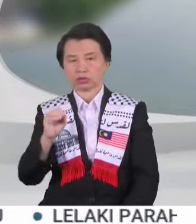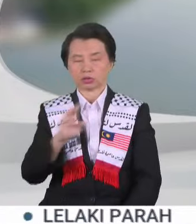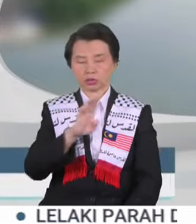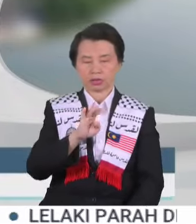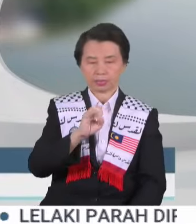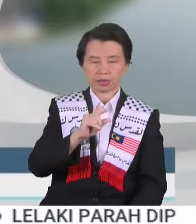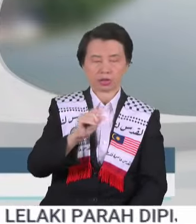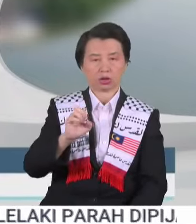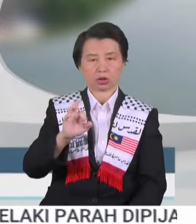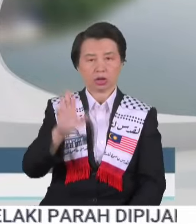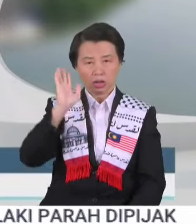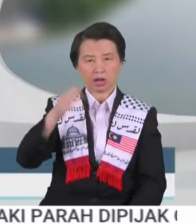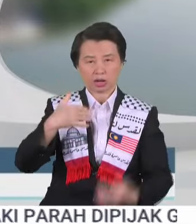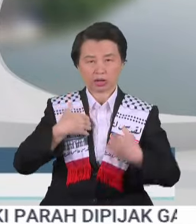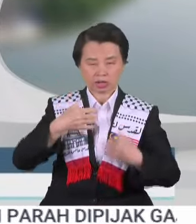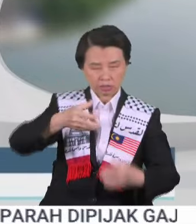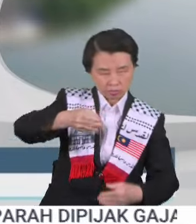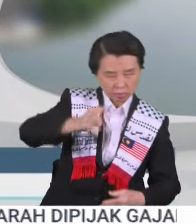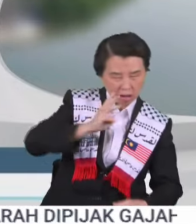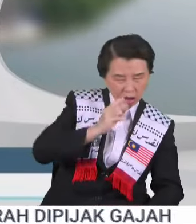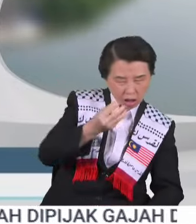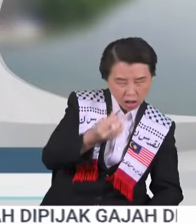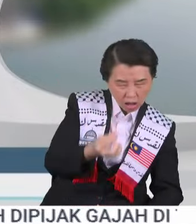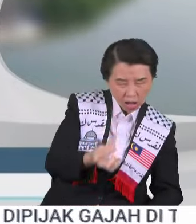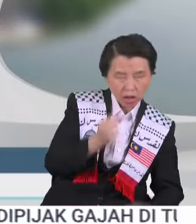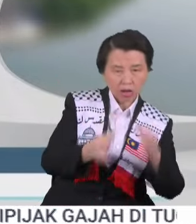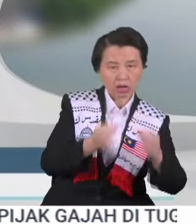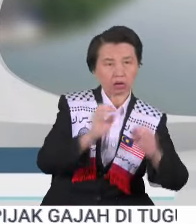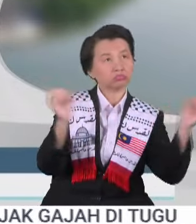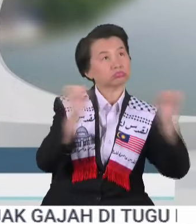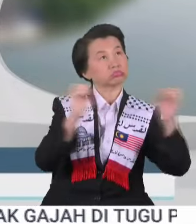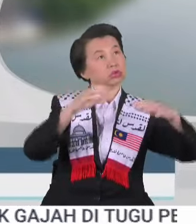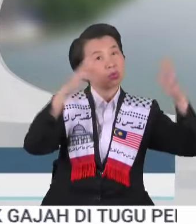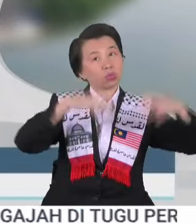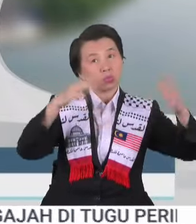bakal menghadapi tekanan air rendah sekiranya tiada hujan dalam tempoh seminggu ini.